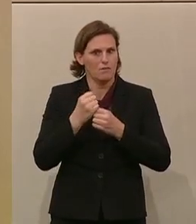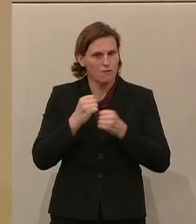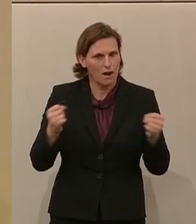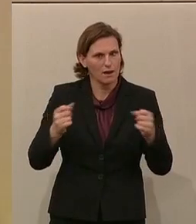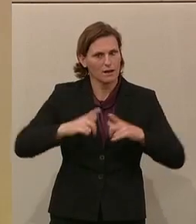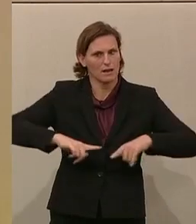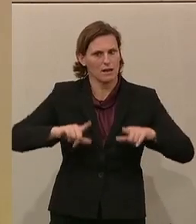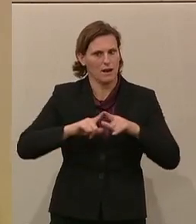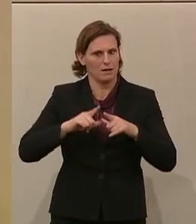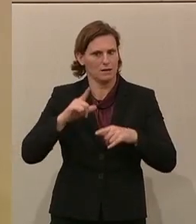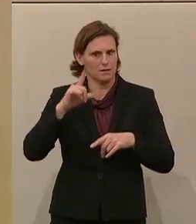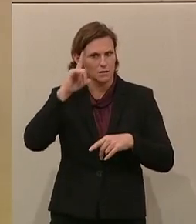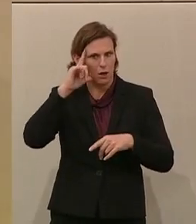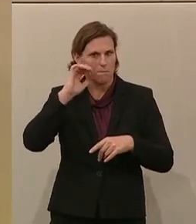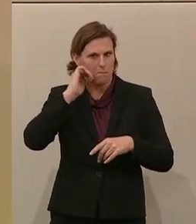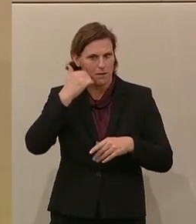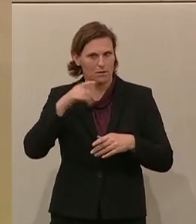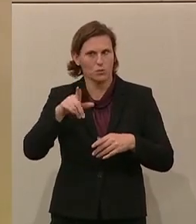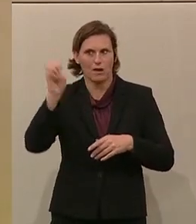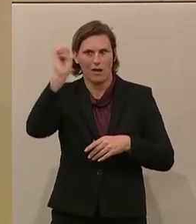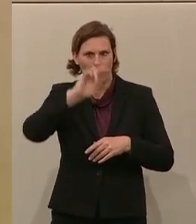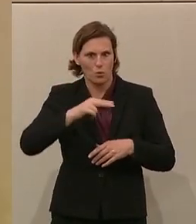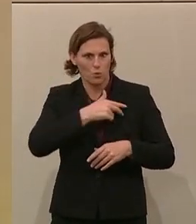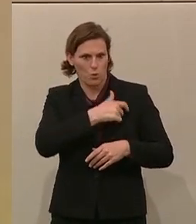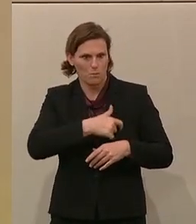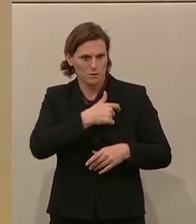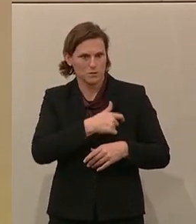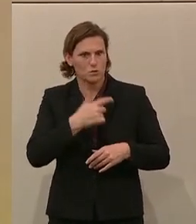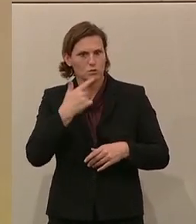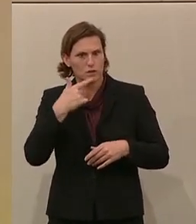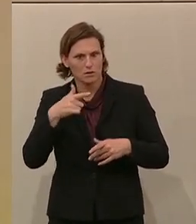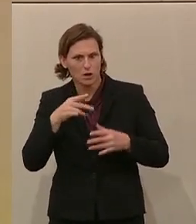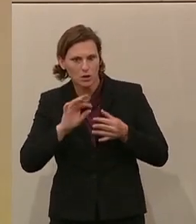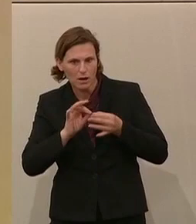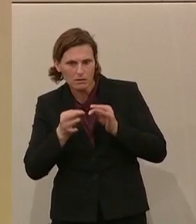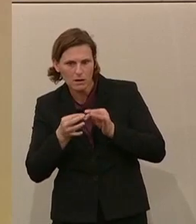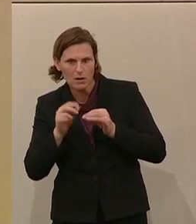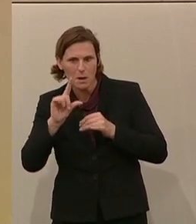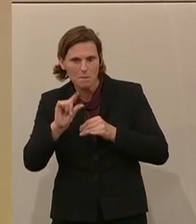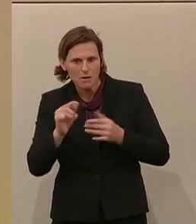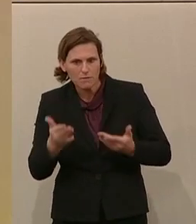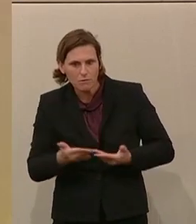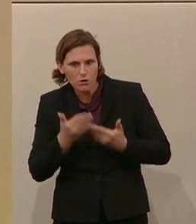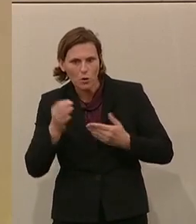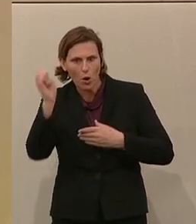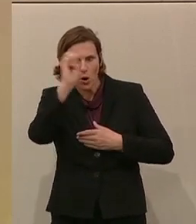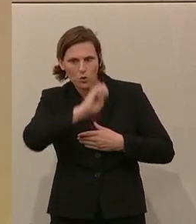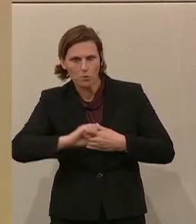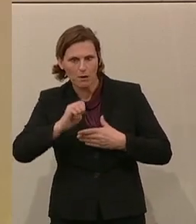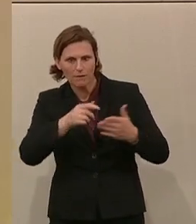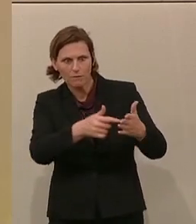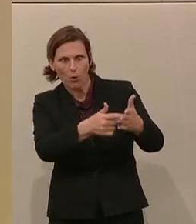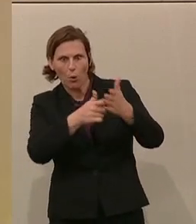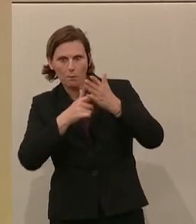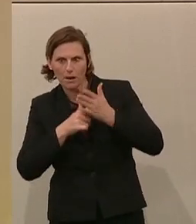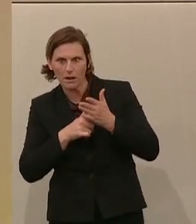eine EU-Waisenkommission, die festgestellt hat, dass die Minderheitenförderung in Kärnten der slowenischsprachigen Minderheit europaweit vorbildlich